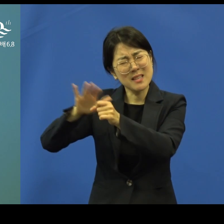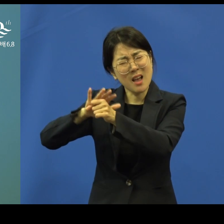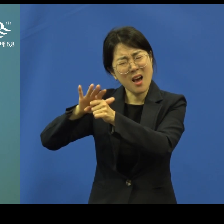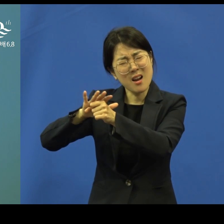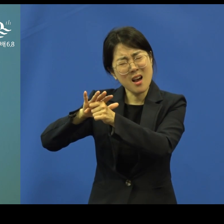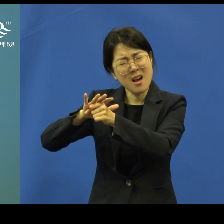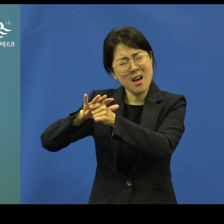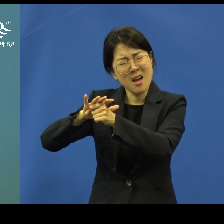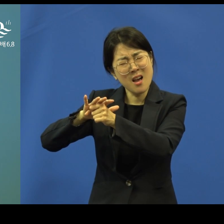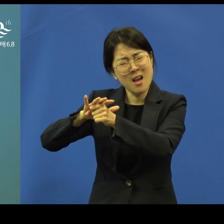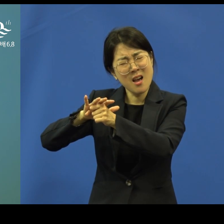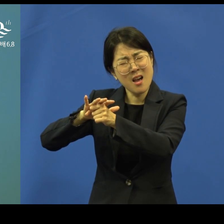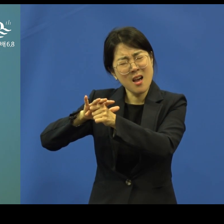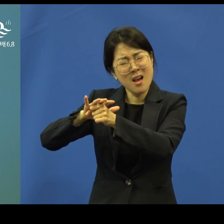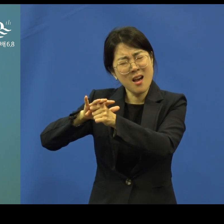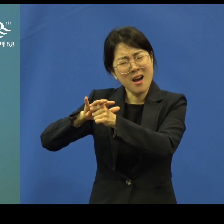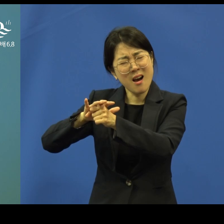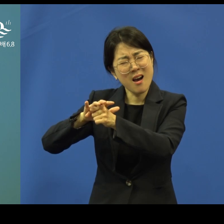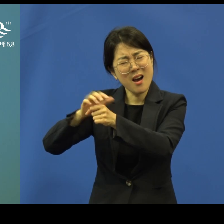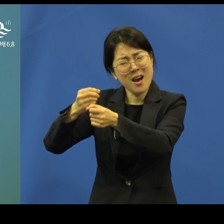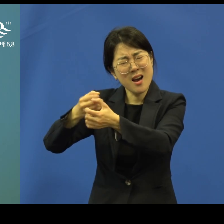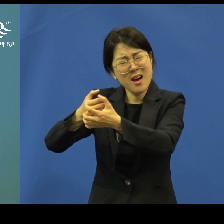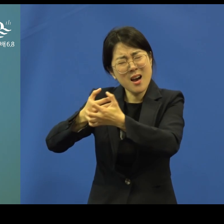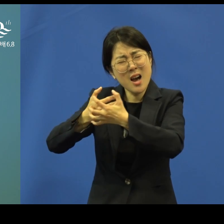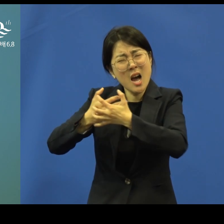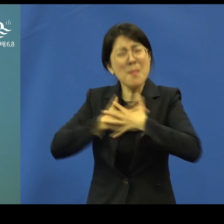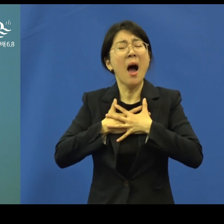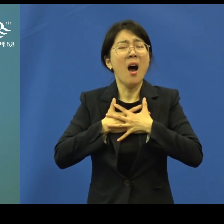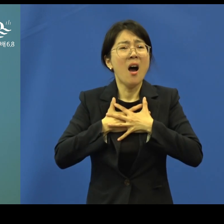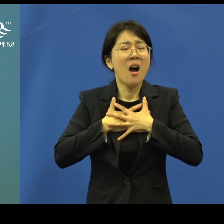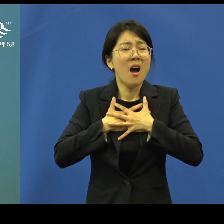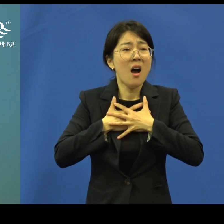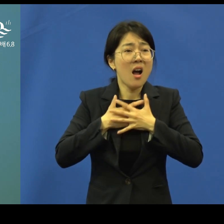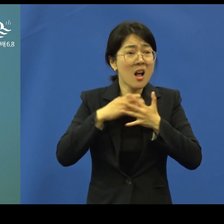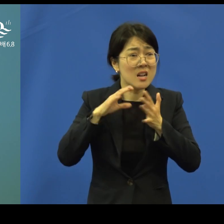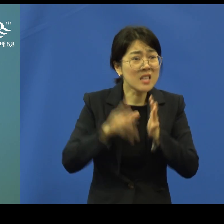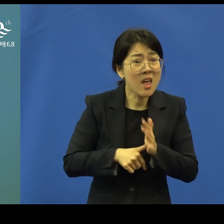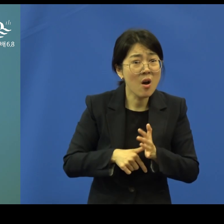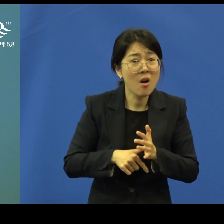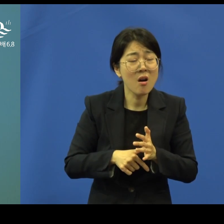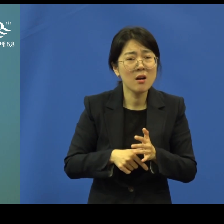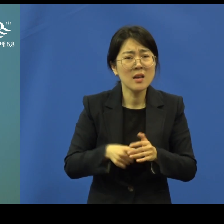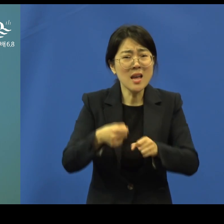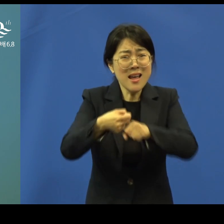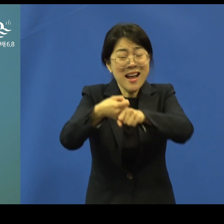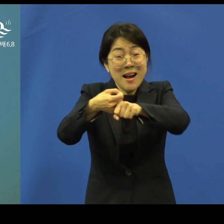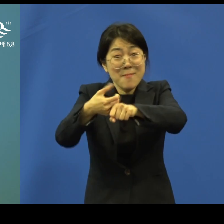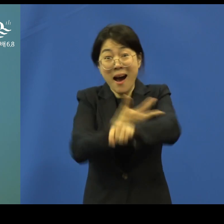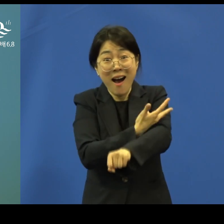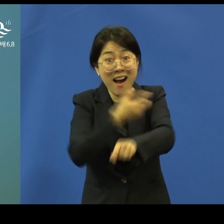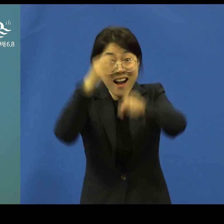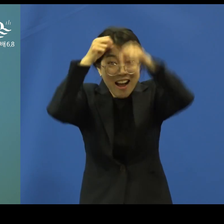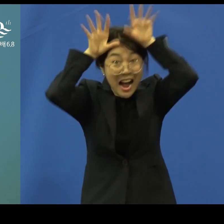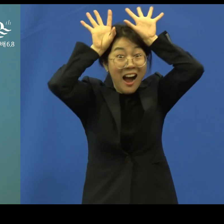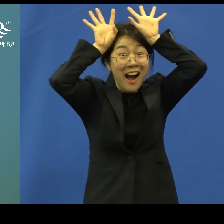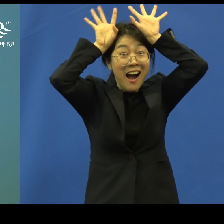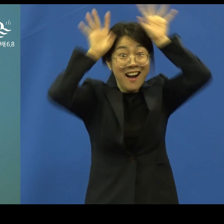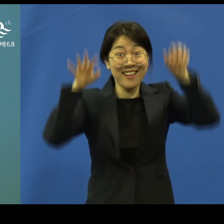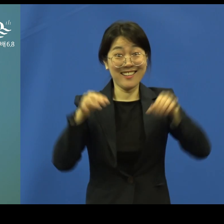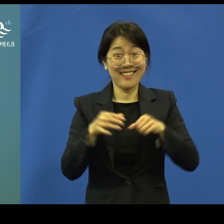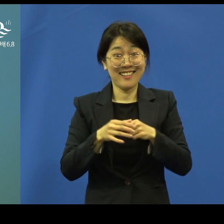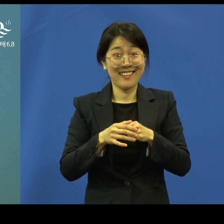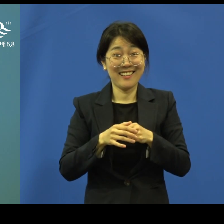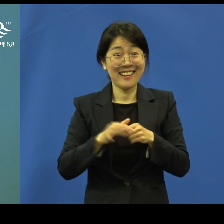여러분, 주님을 만나면 가슴이 설레는 정도가 아니고요, 세포가 춤을 추는 정도가 아니고요, 예수 그리스도를 만나고 복음을